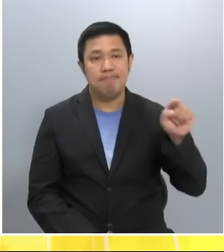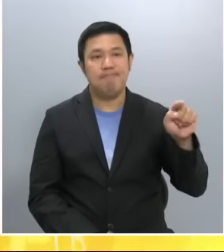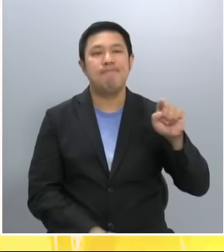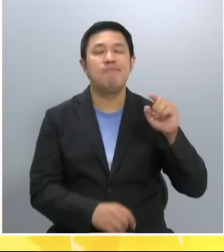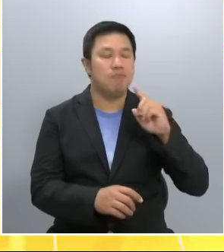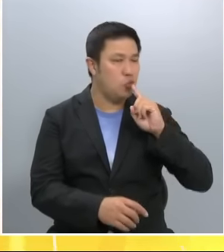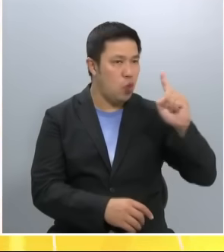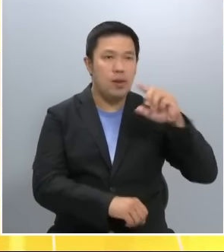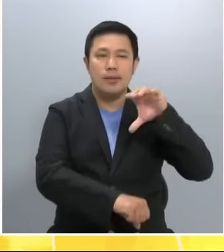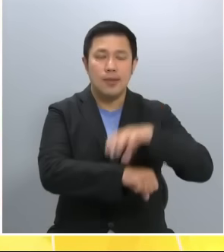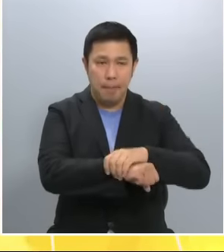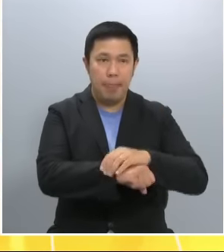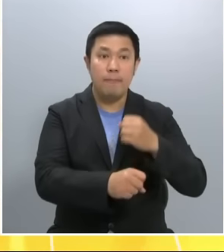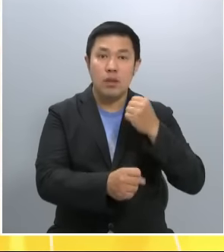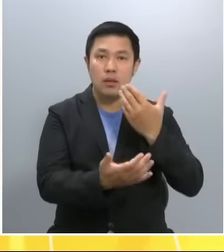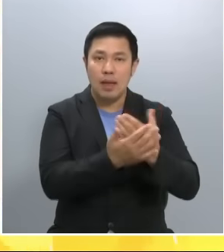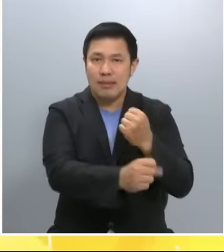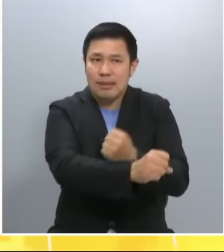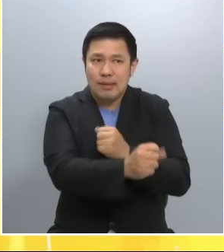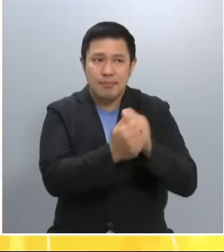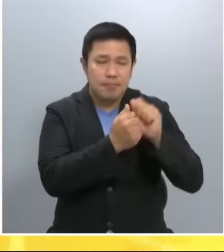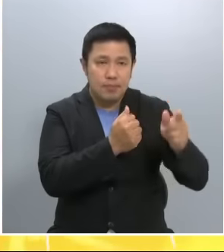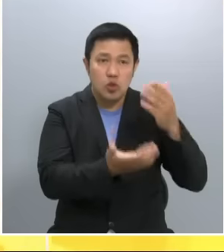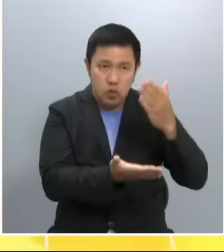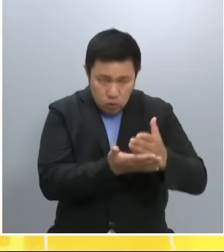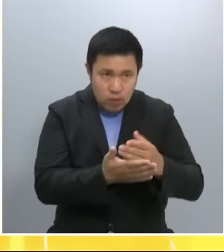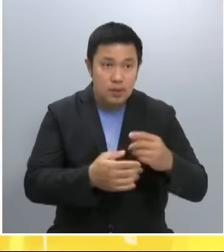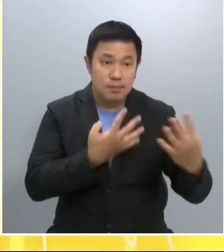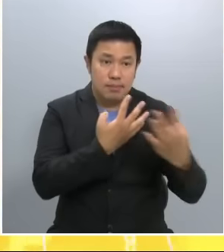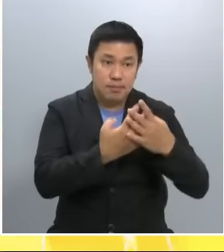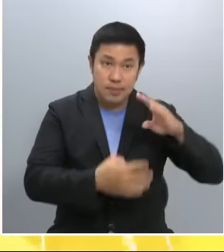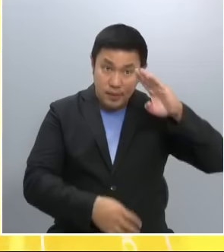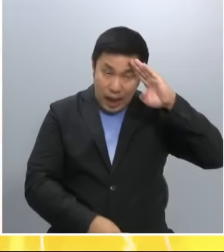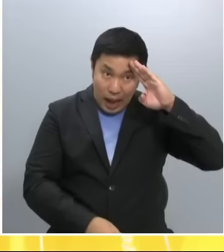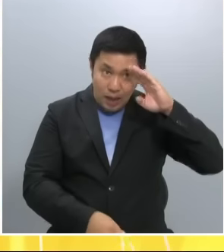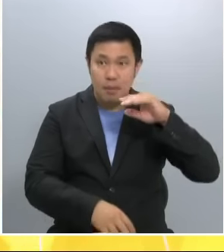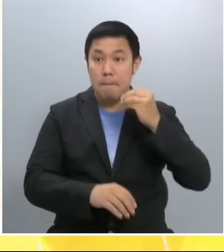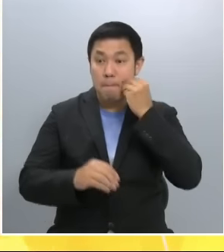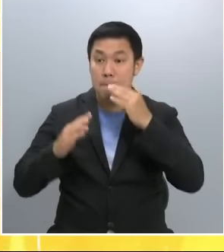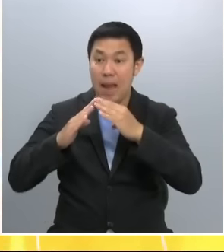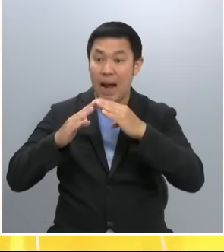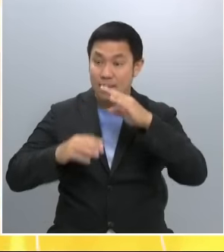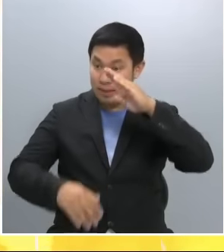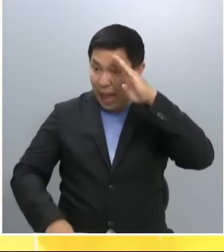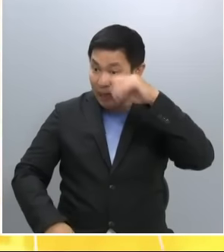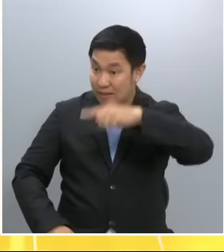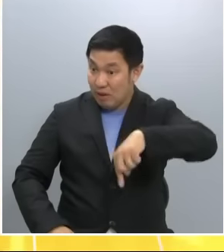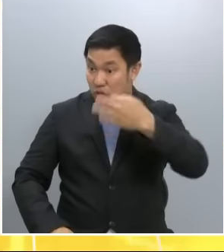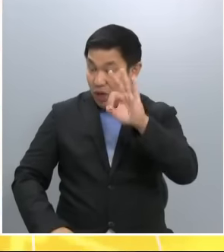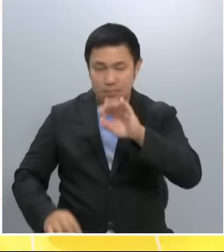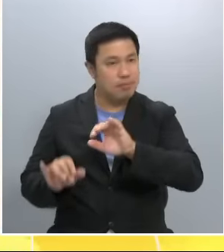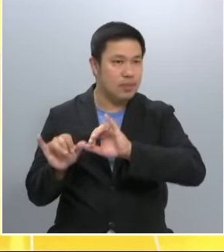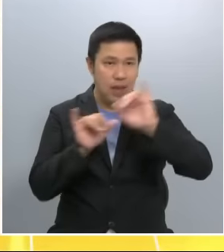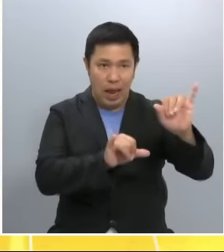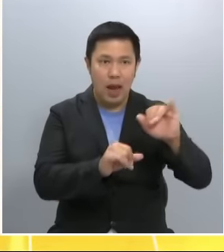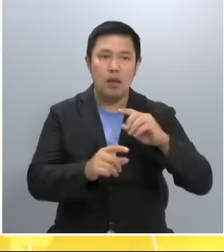คดีงดบำเหน็จจำขังในเรจำเรือนจำทหารแล้วให้ย้ายออกจากบ้านพรคชการทหารทำบันทึกข้อตกลง